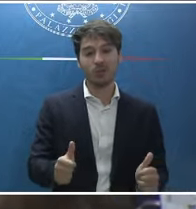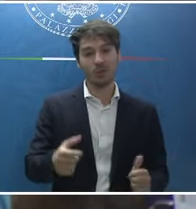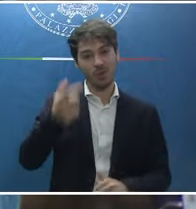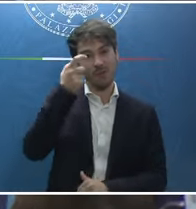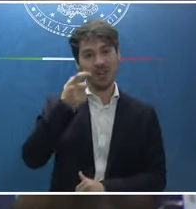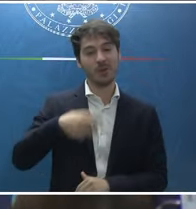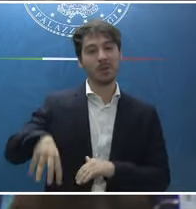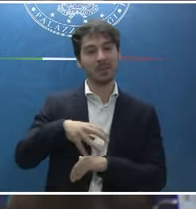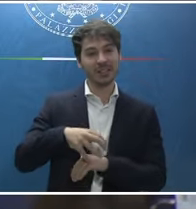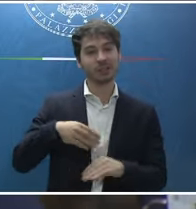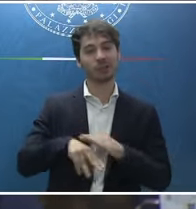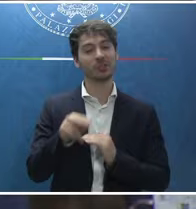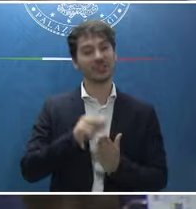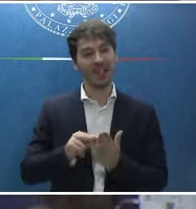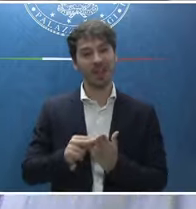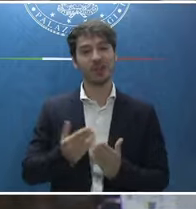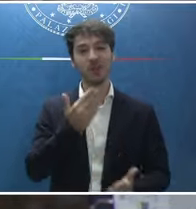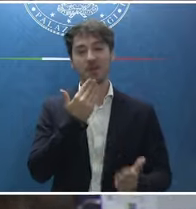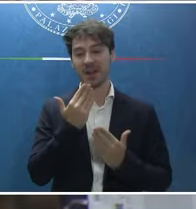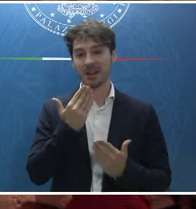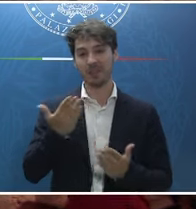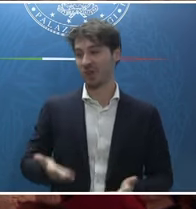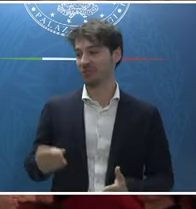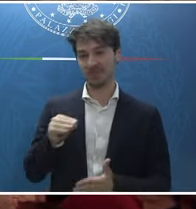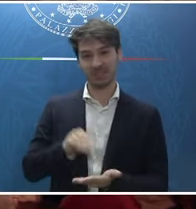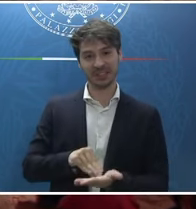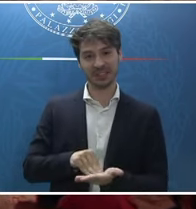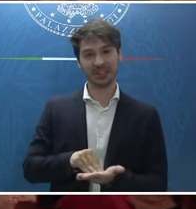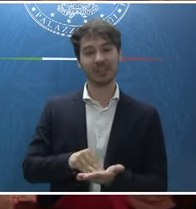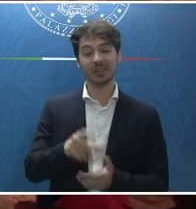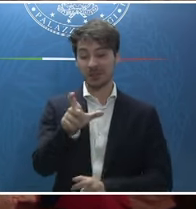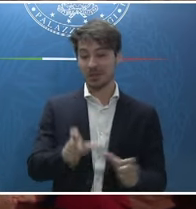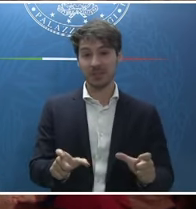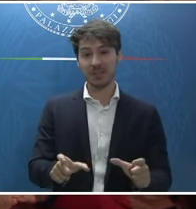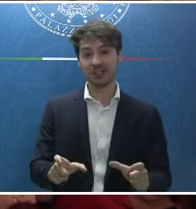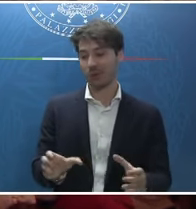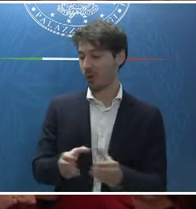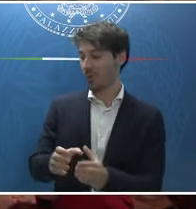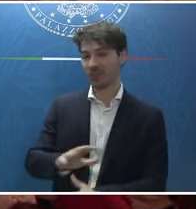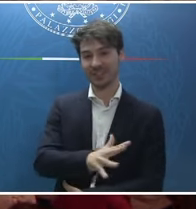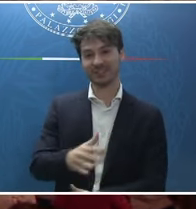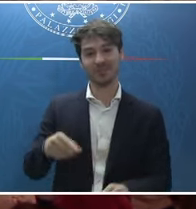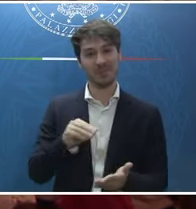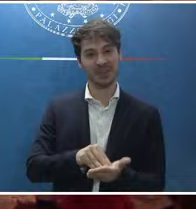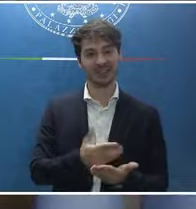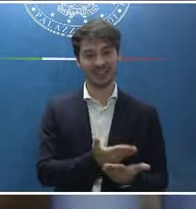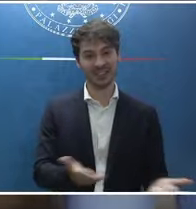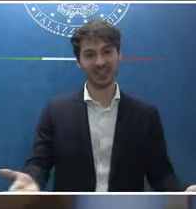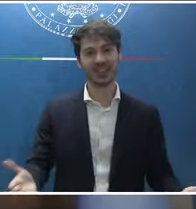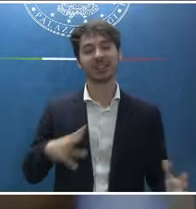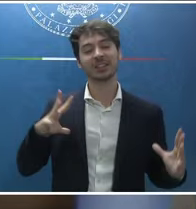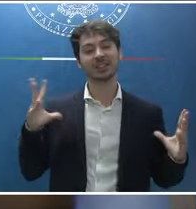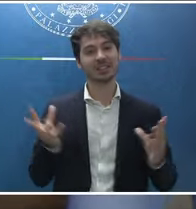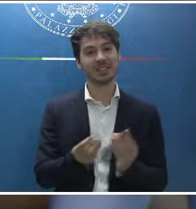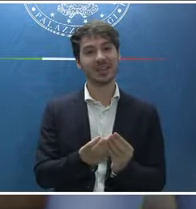i sottosegretari, tutti i parlamentari che siete qui, tutte le persone, i ragazzi delle altre comunità, e insieme diciamo